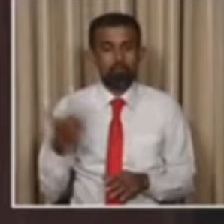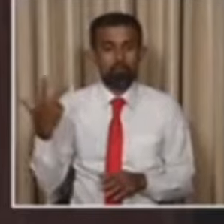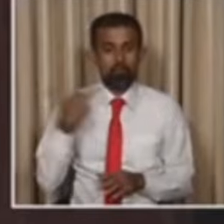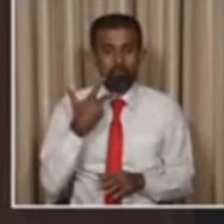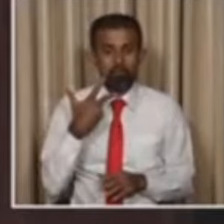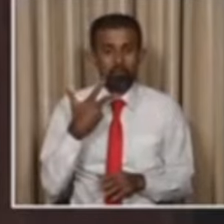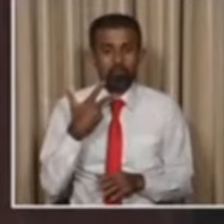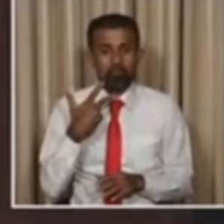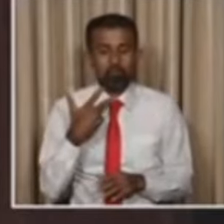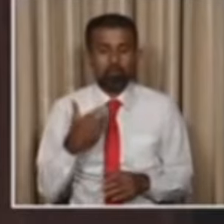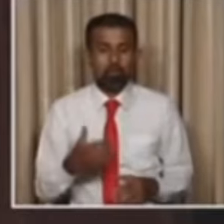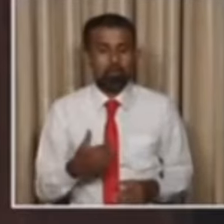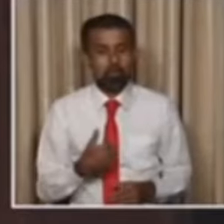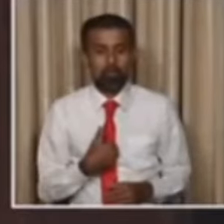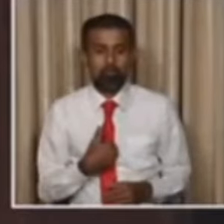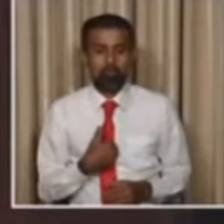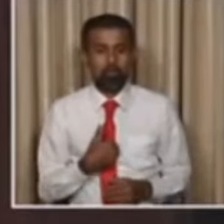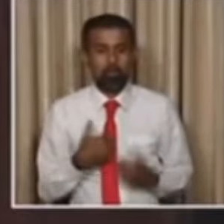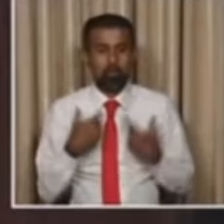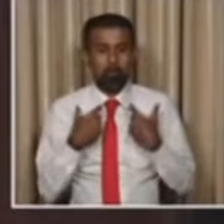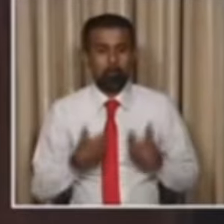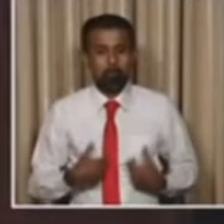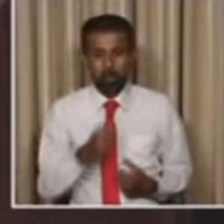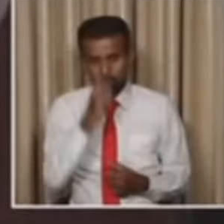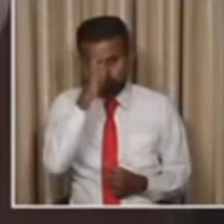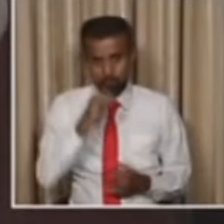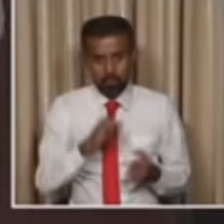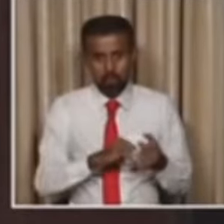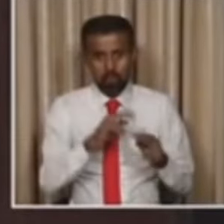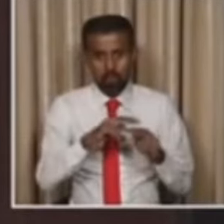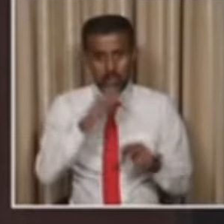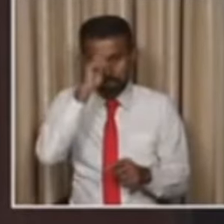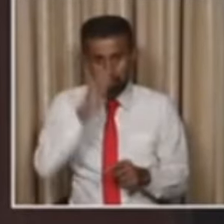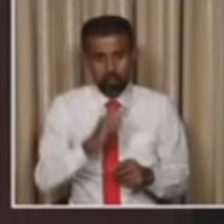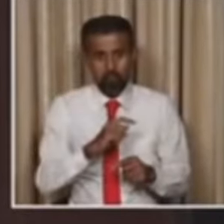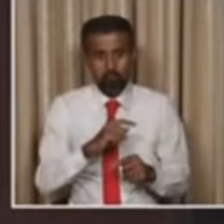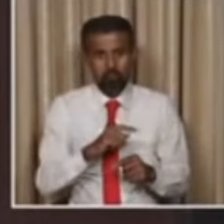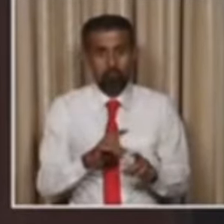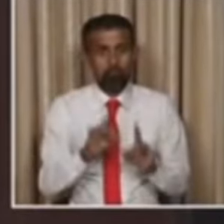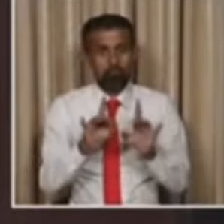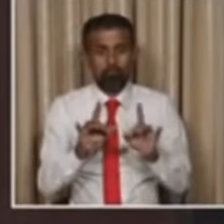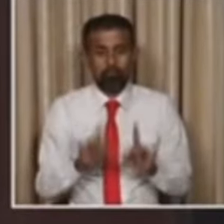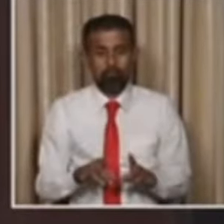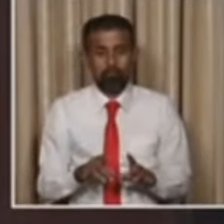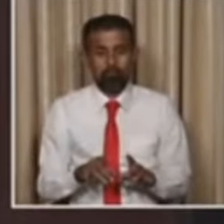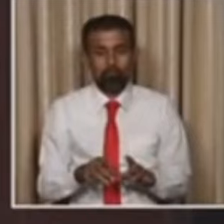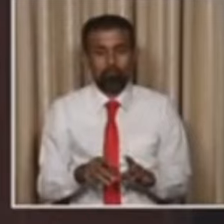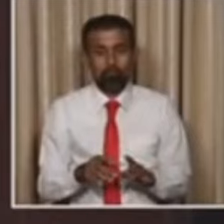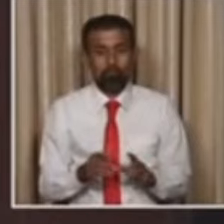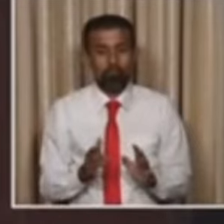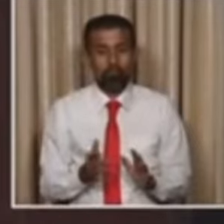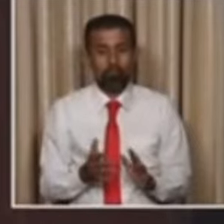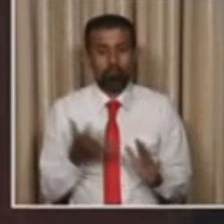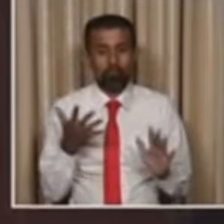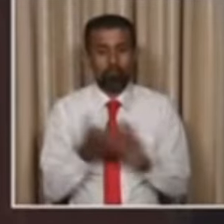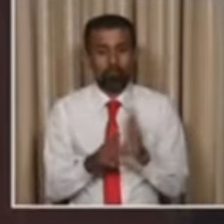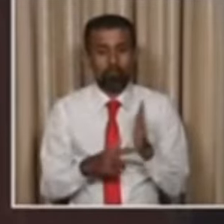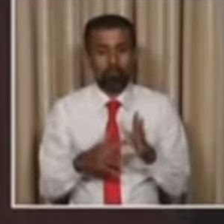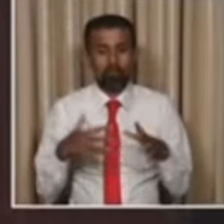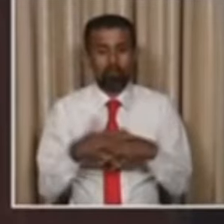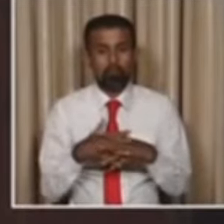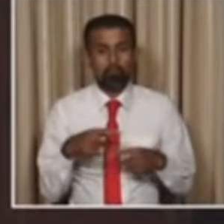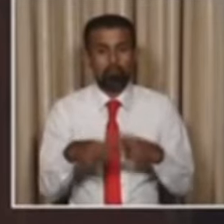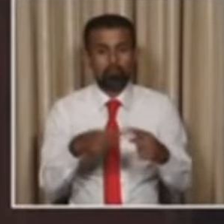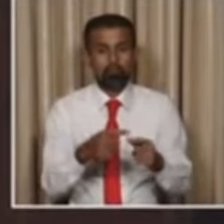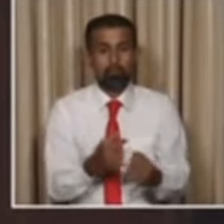කාලේ අපිට අර මහින්ද රාජපක්ෂ මැතිතුමා සරත් පොන්සේක මැතිතුමාට ක්‍රියාත්මක කරා වගේ කැලෑ නීතිය ක්‍රියාත්මක කරවලා එතුමාලා වගේ